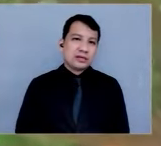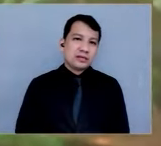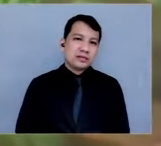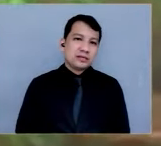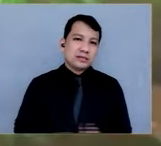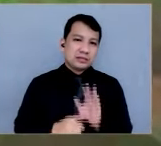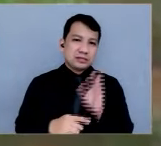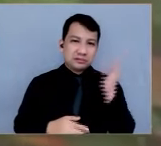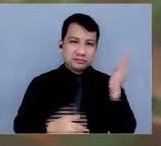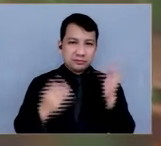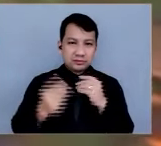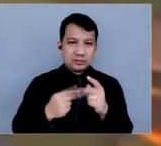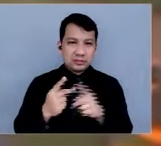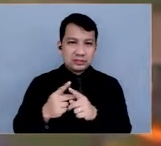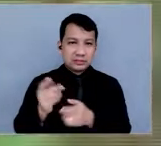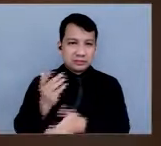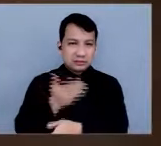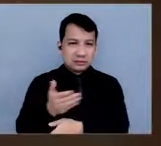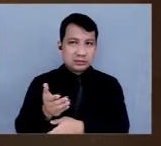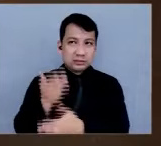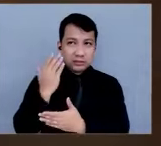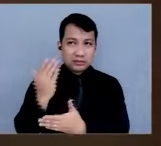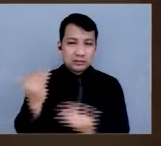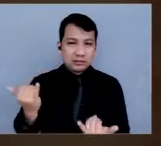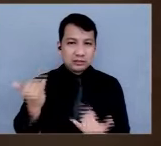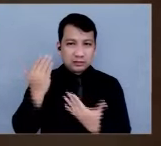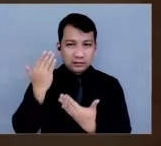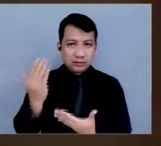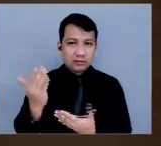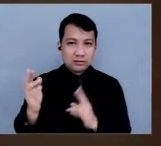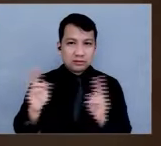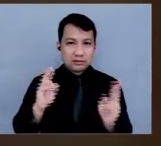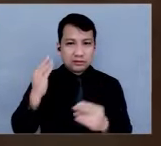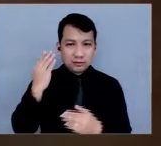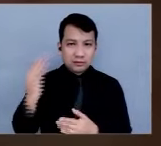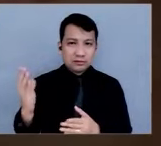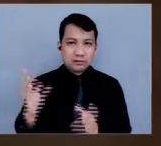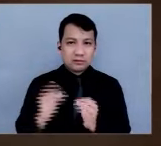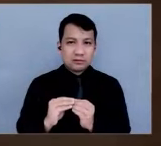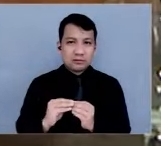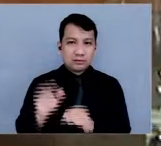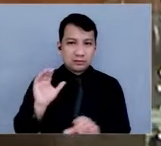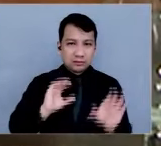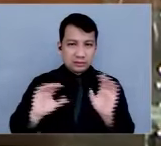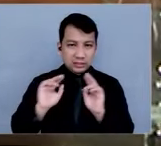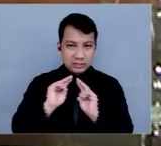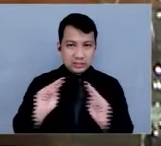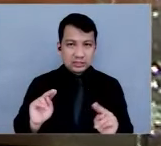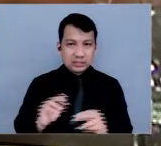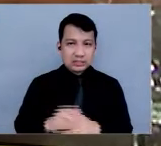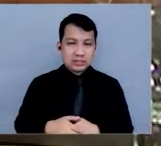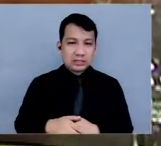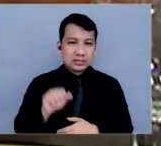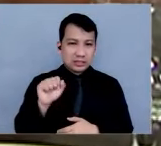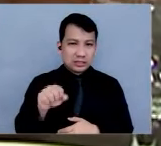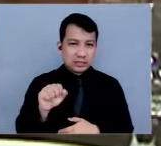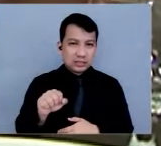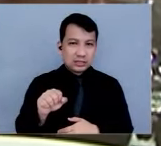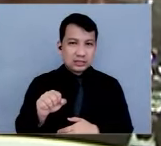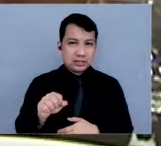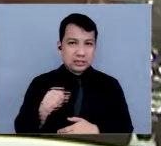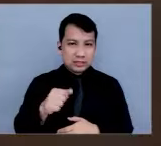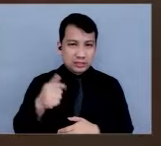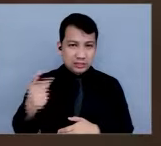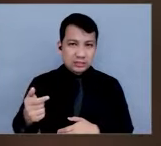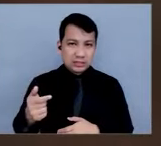sa pageant! At ngayon, ready na siya sa showbiz? Yes! Gina-gina ang pasukin